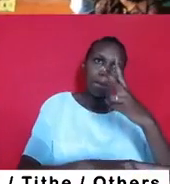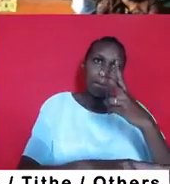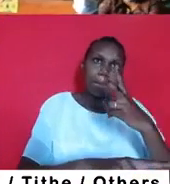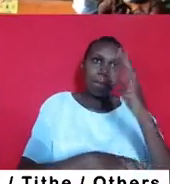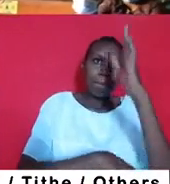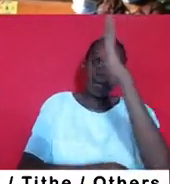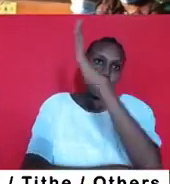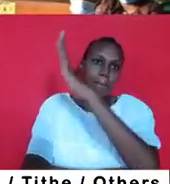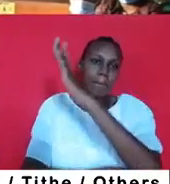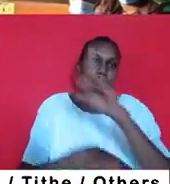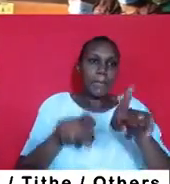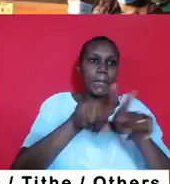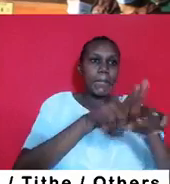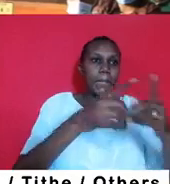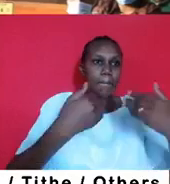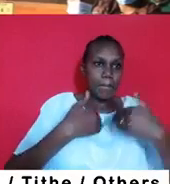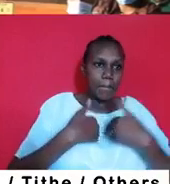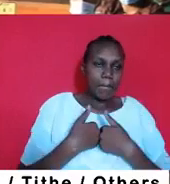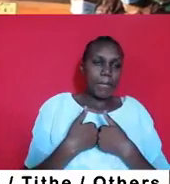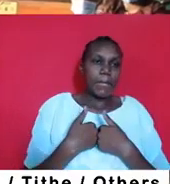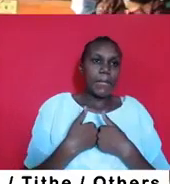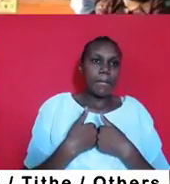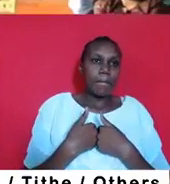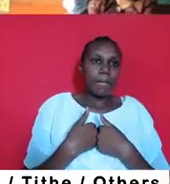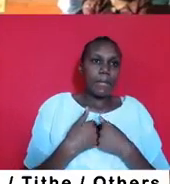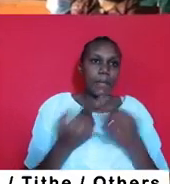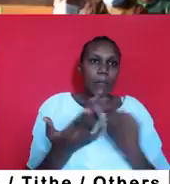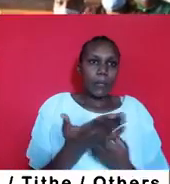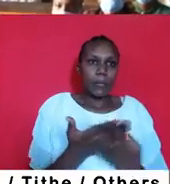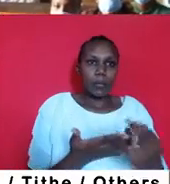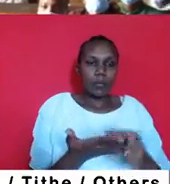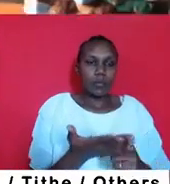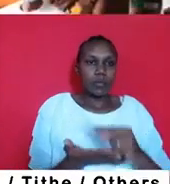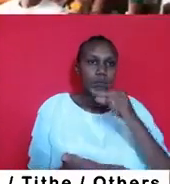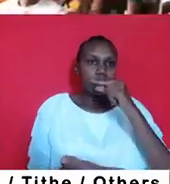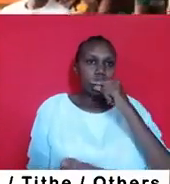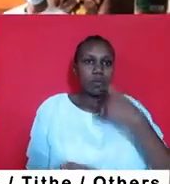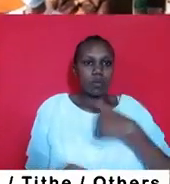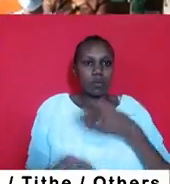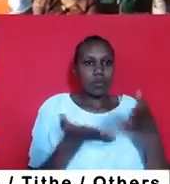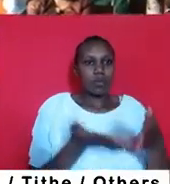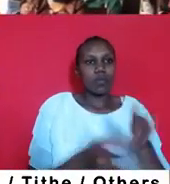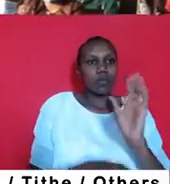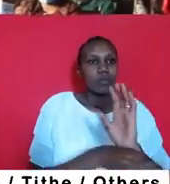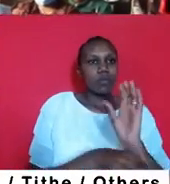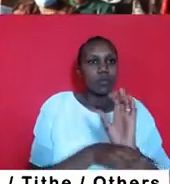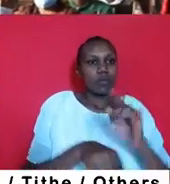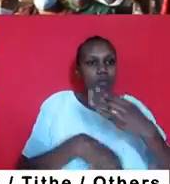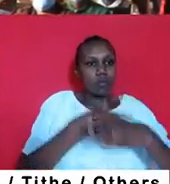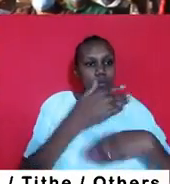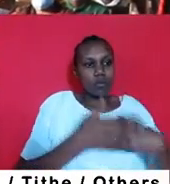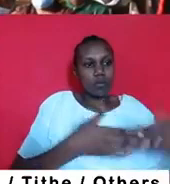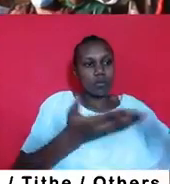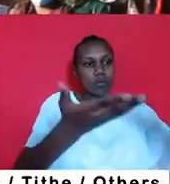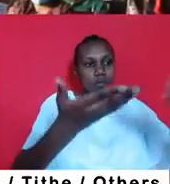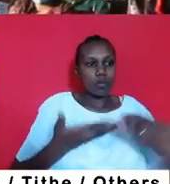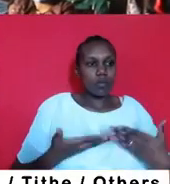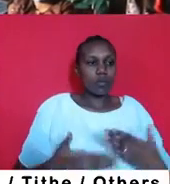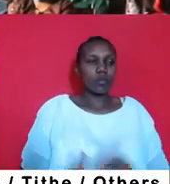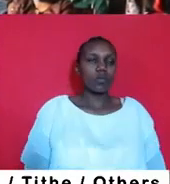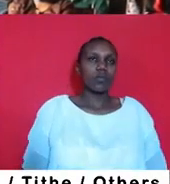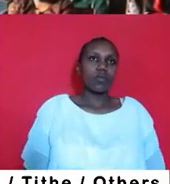8 pia tuko na ibada ya katikati ya wiki hapa kanisani, na nyote